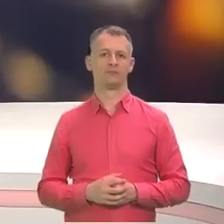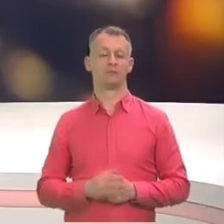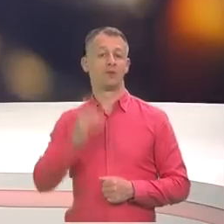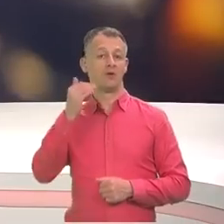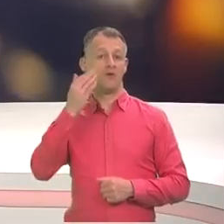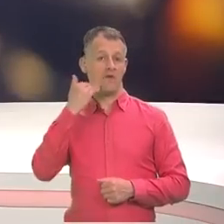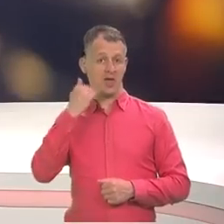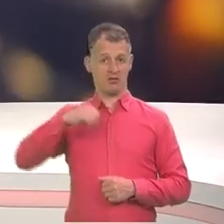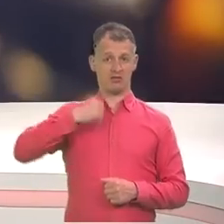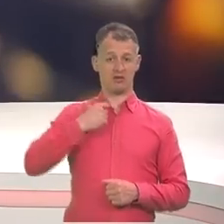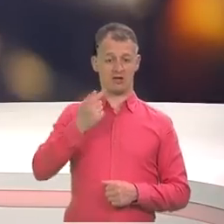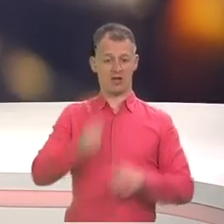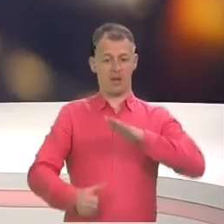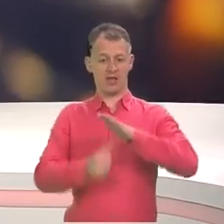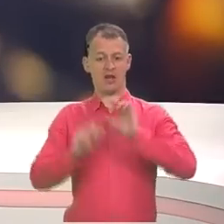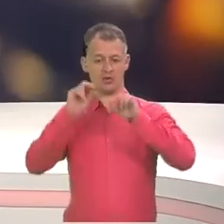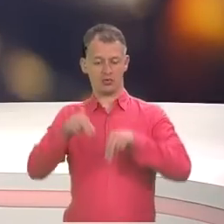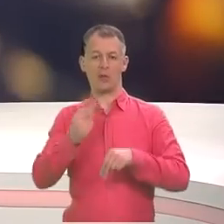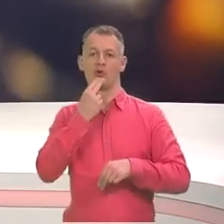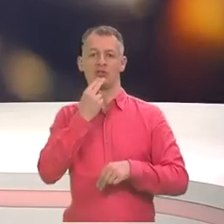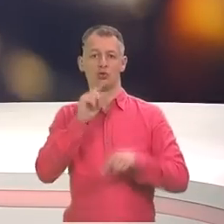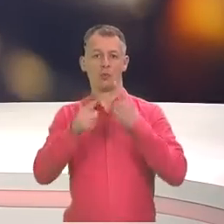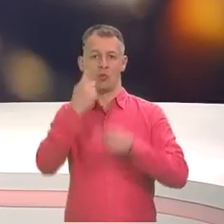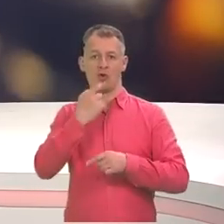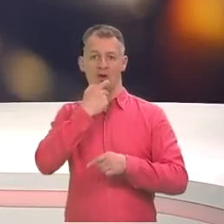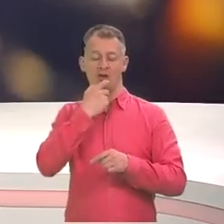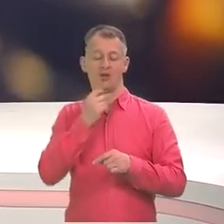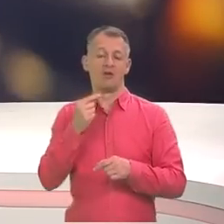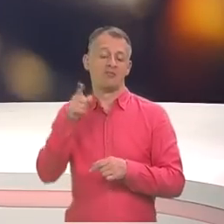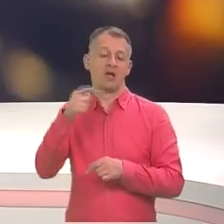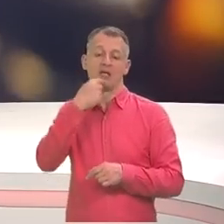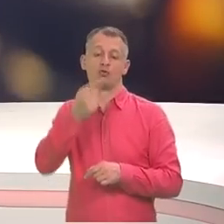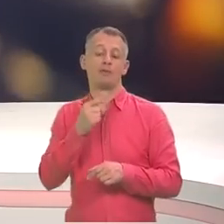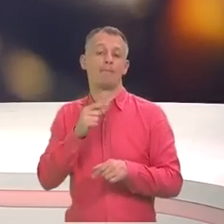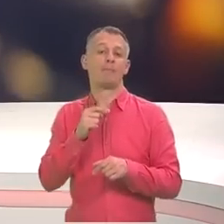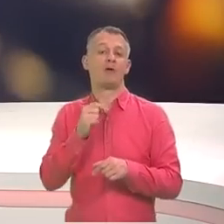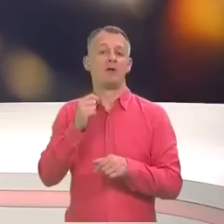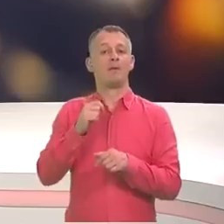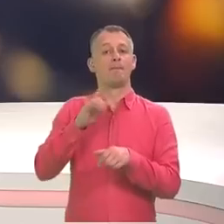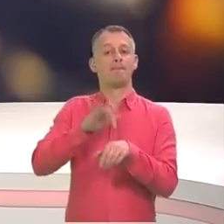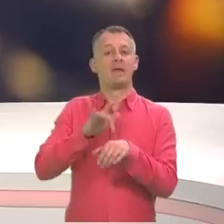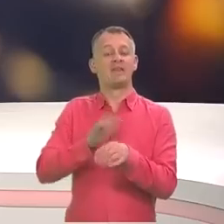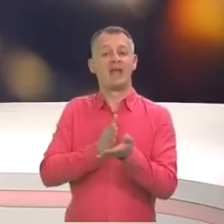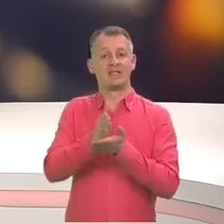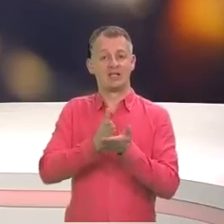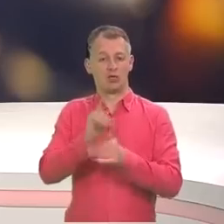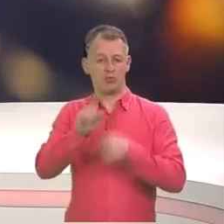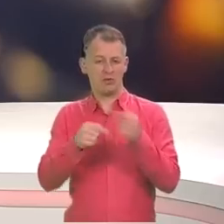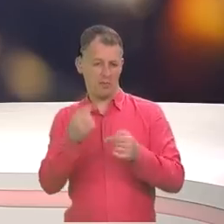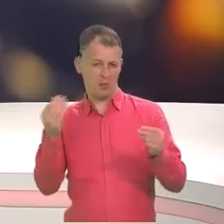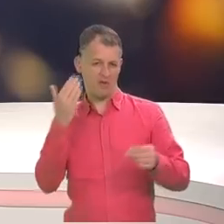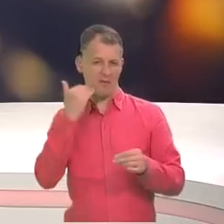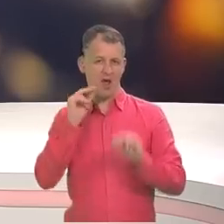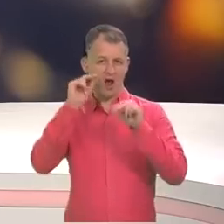O tânără din capitală a ajuns pe mâna poliției după ce mai bine de un an s-ar fi dat drept medic estetician. A fost depistată după ce mai multe femei au